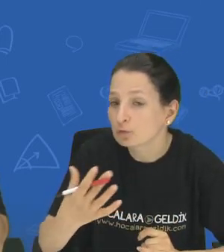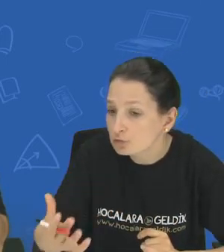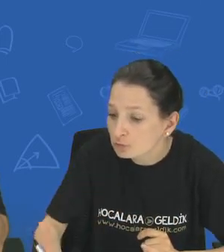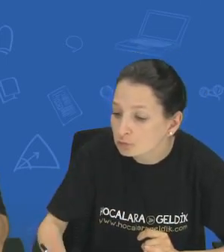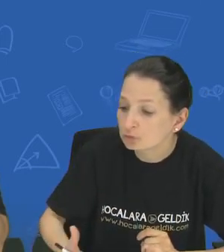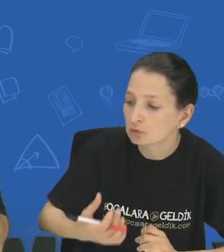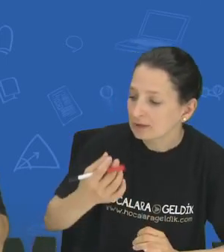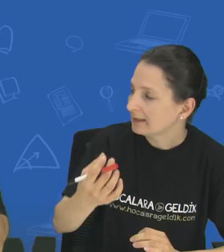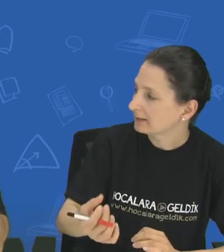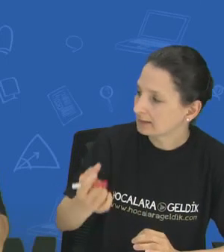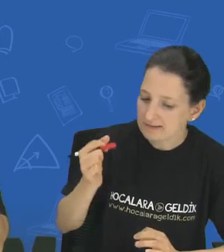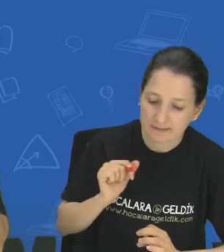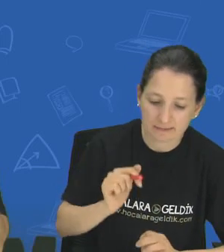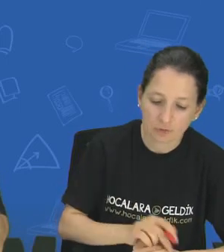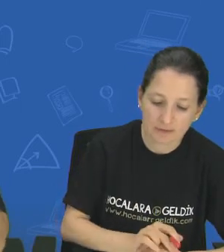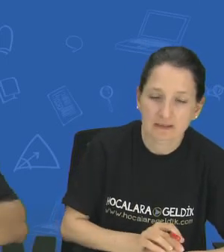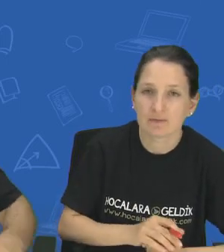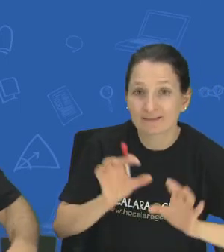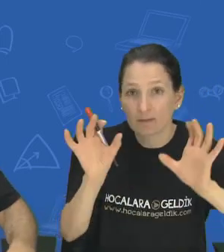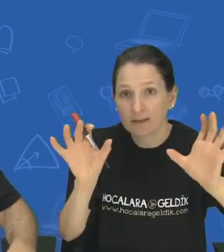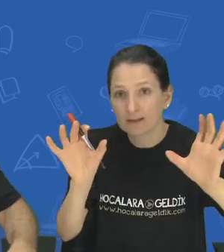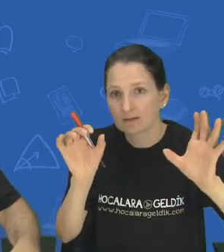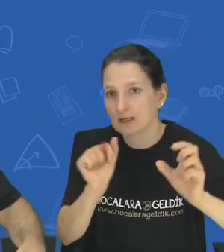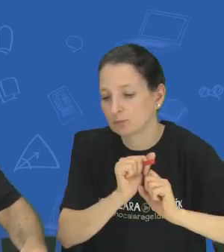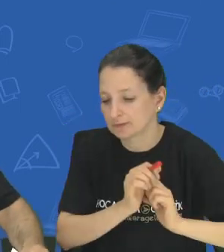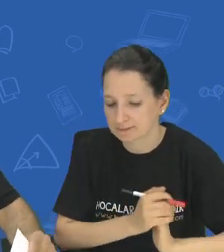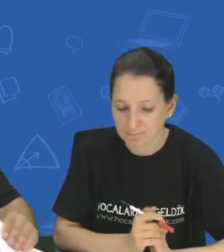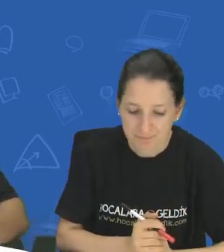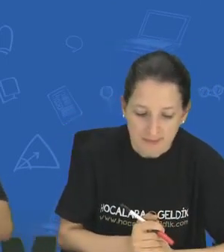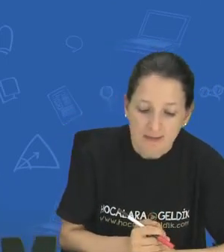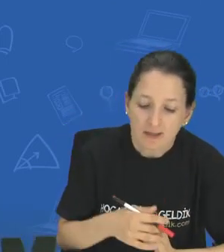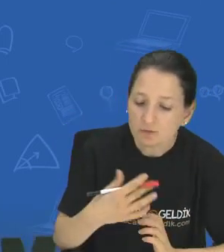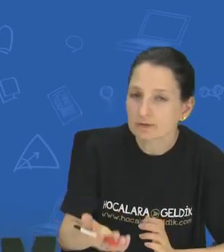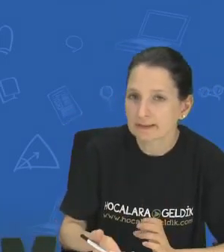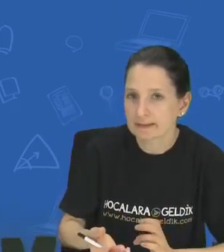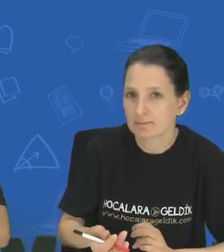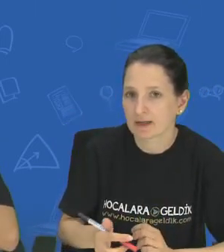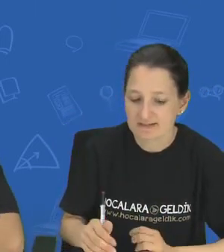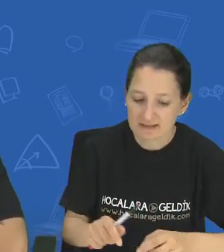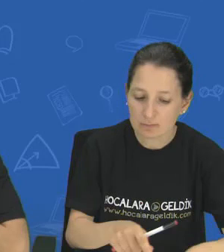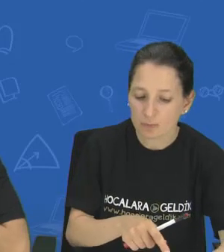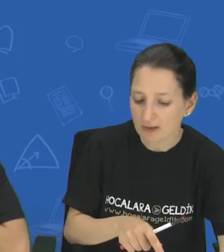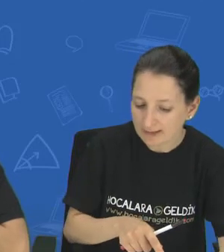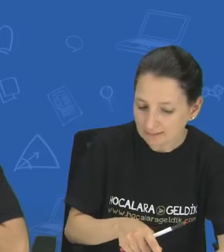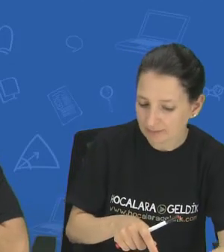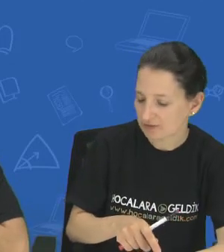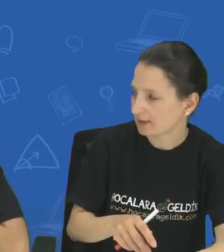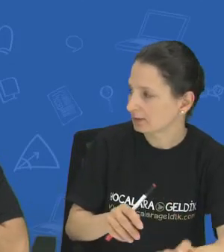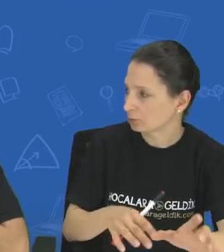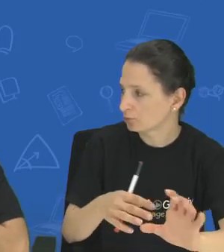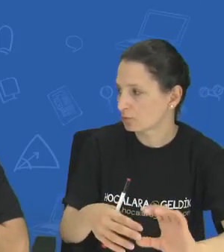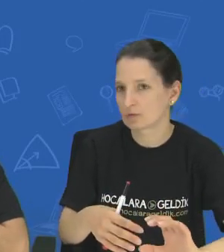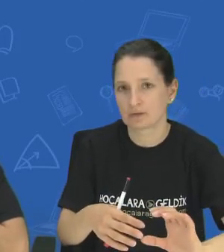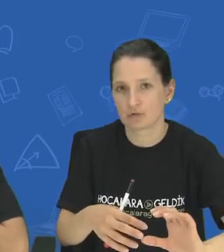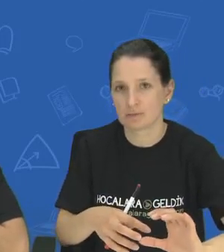neler oluştuğunu analiz eder. Organik kimya temelde karbon alır. Anorganik kimya. Aslında ki bu an, baştaki